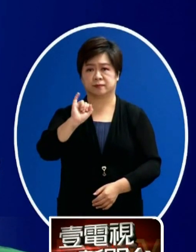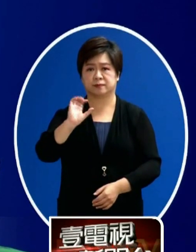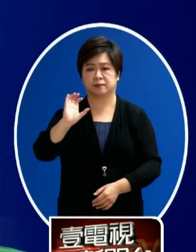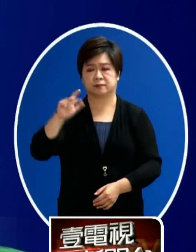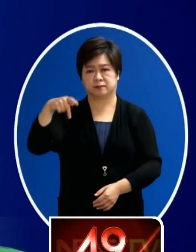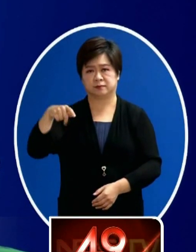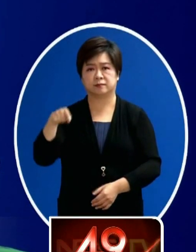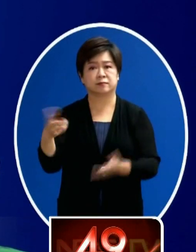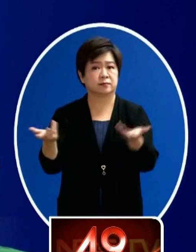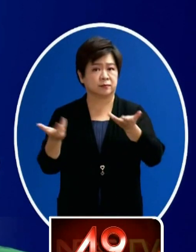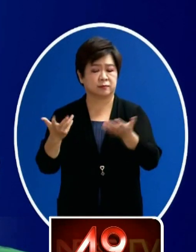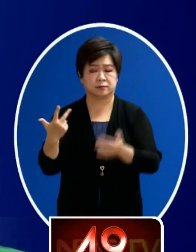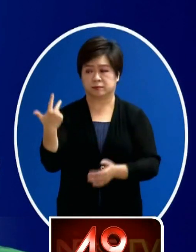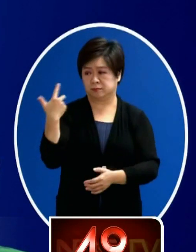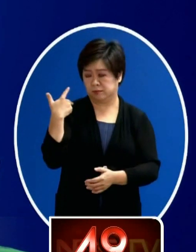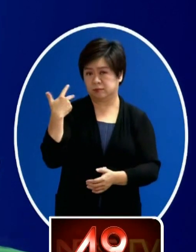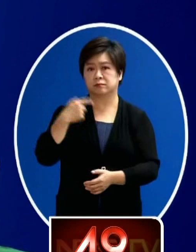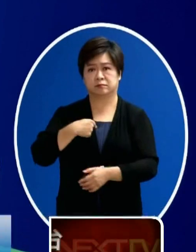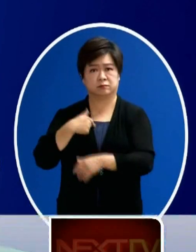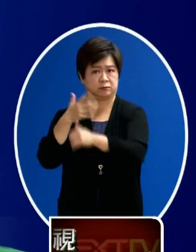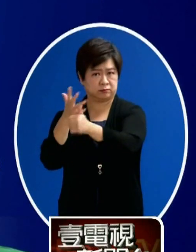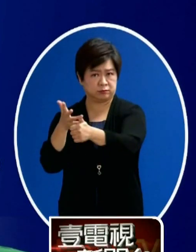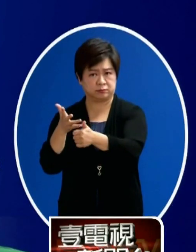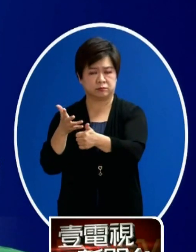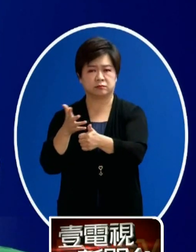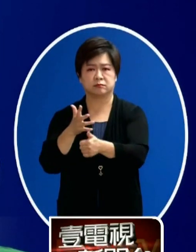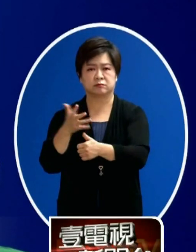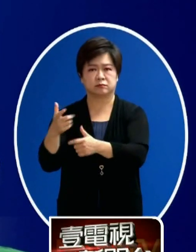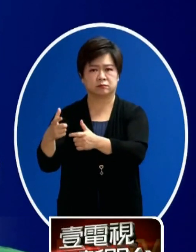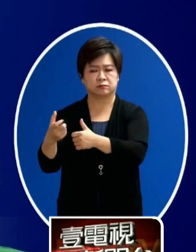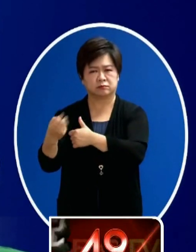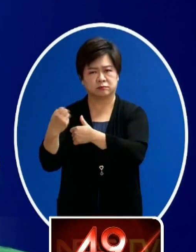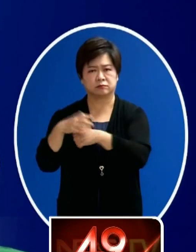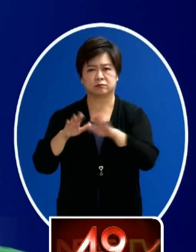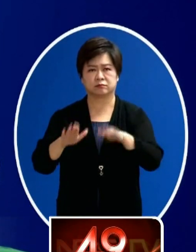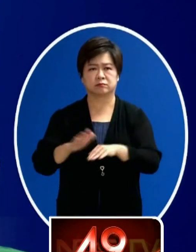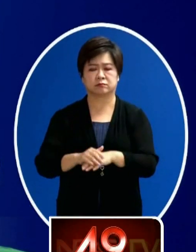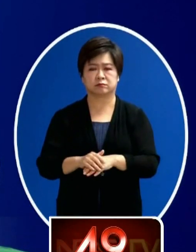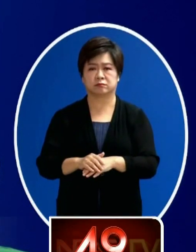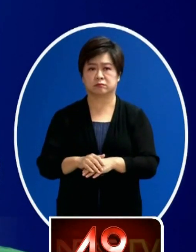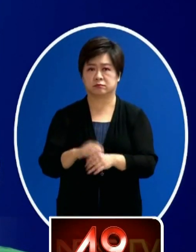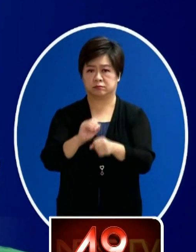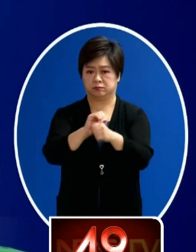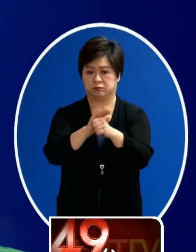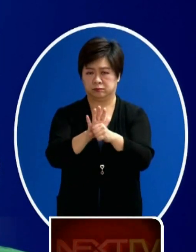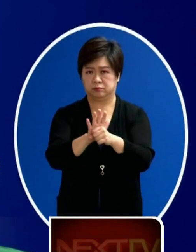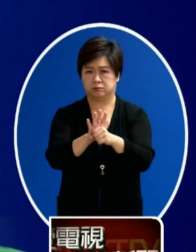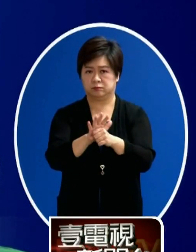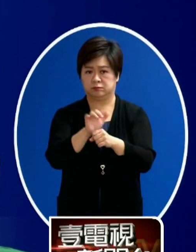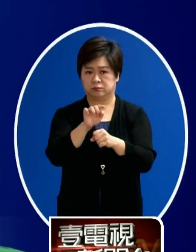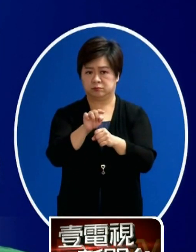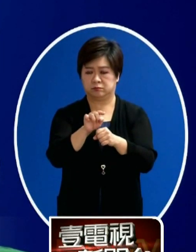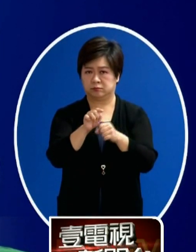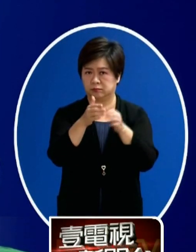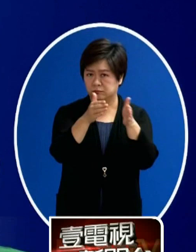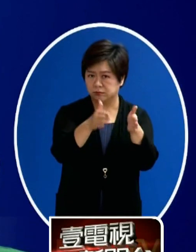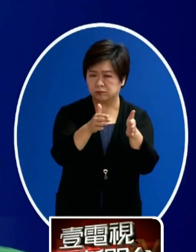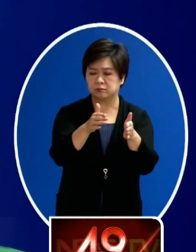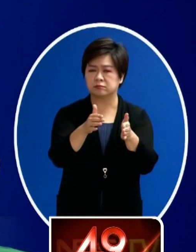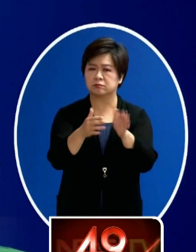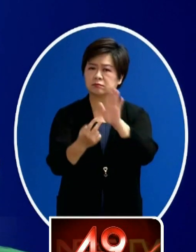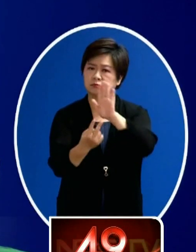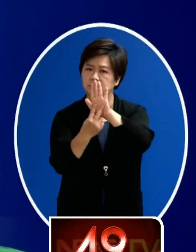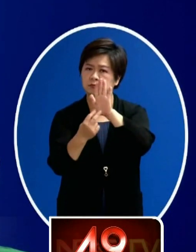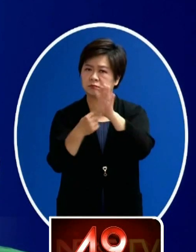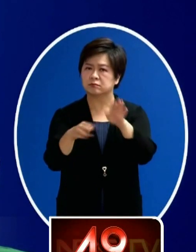糖尿病所引起的自然死亡的。那这个部分，这个新北市已主动提供。就